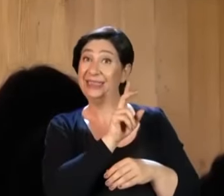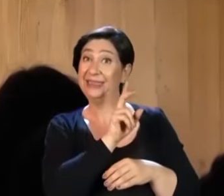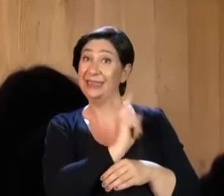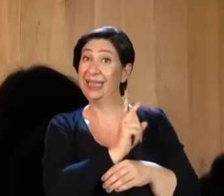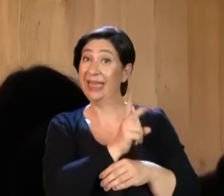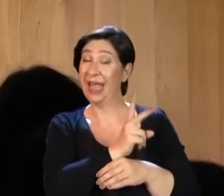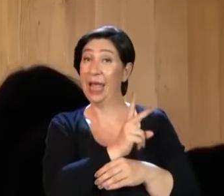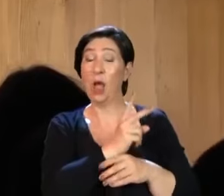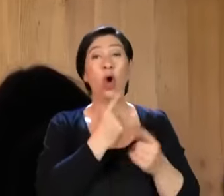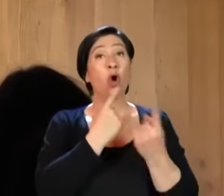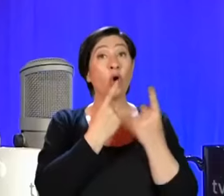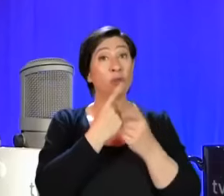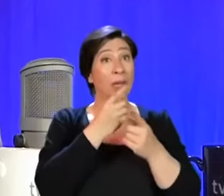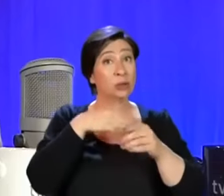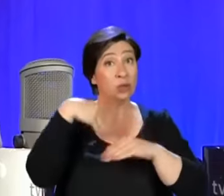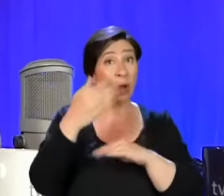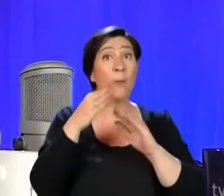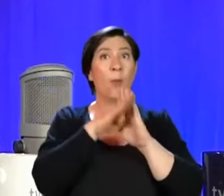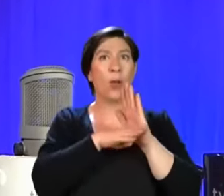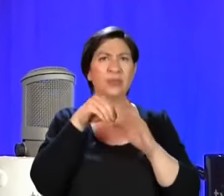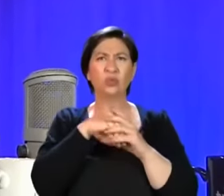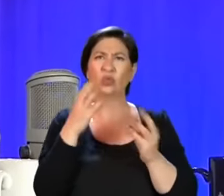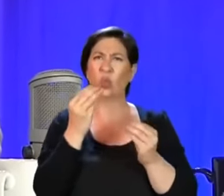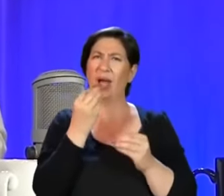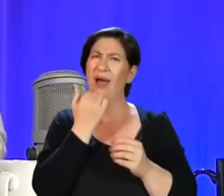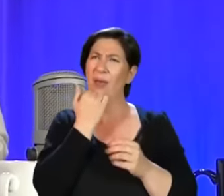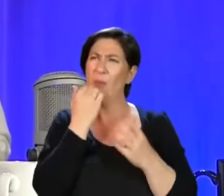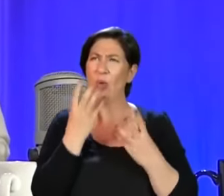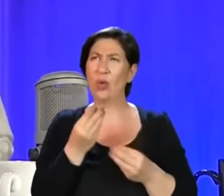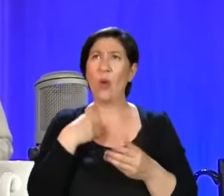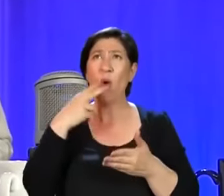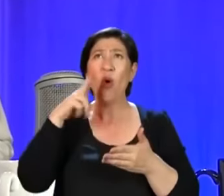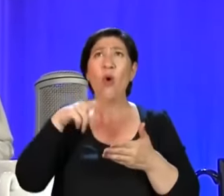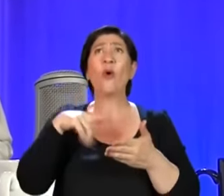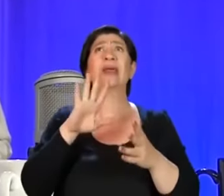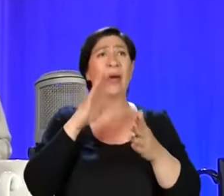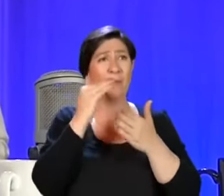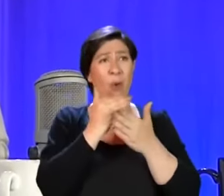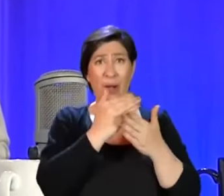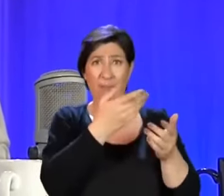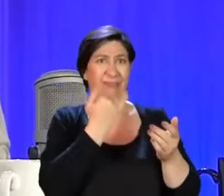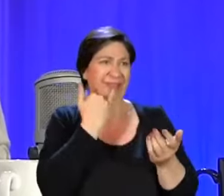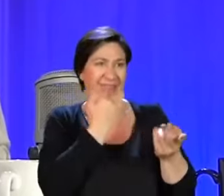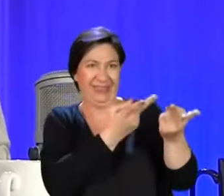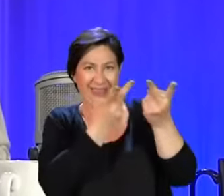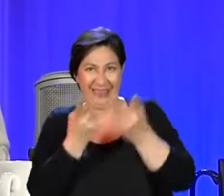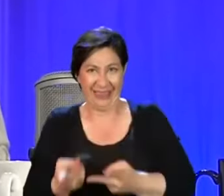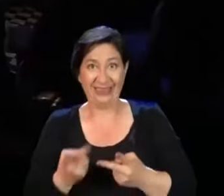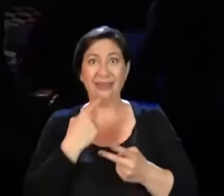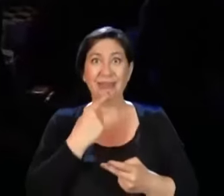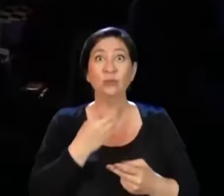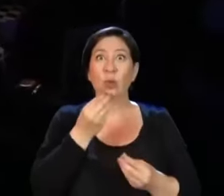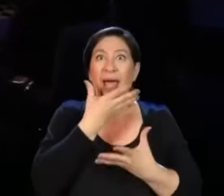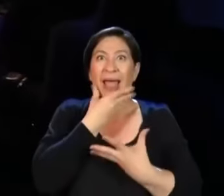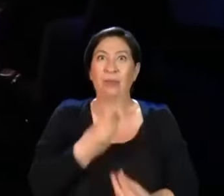e konuştuktan sonra program için dedim ki çok ayıp olur dedim Eğer okumadan programa eee gidersem dedim